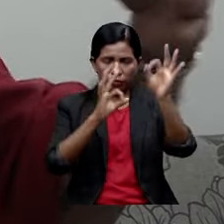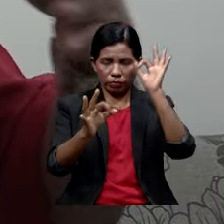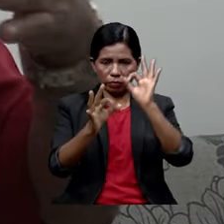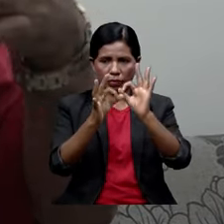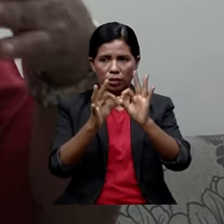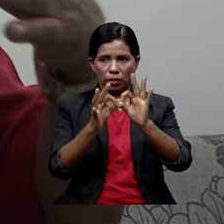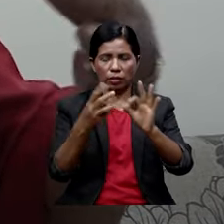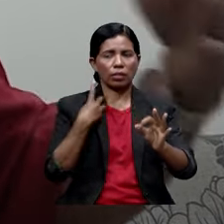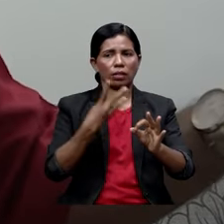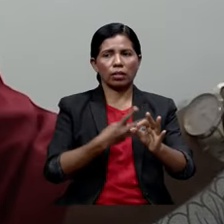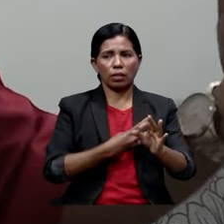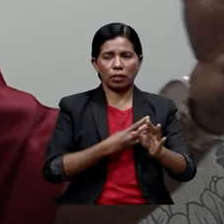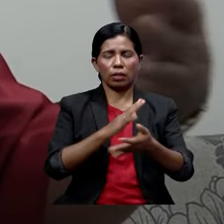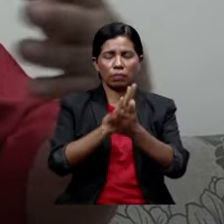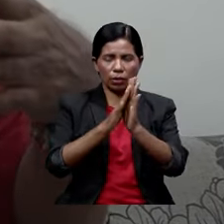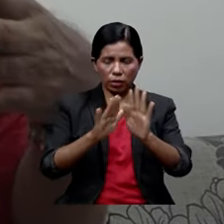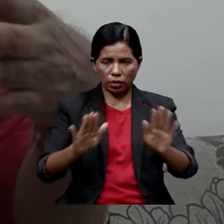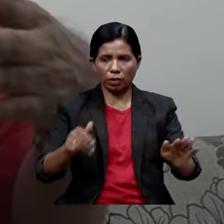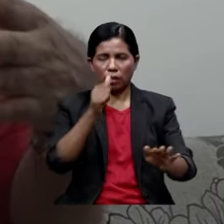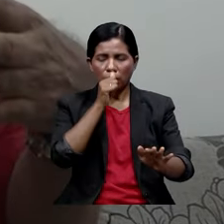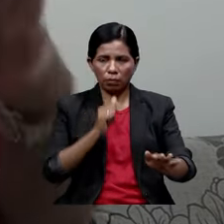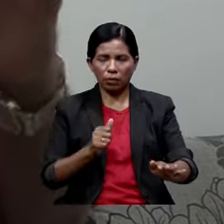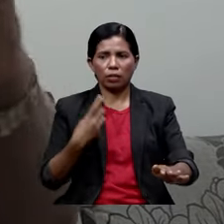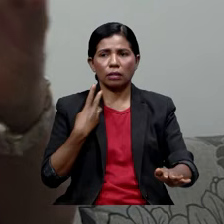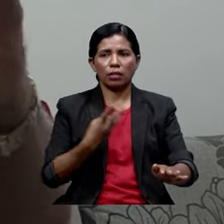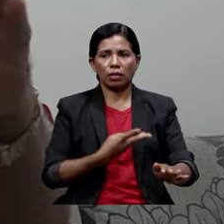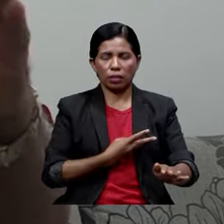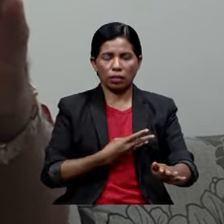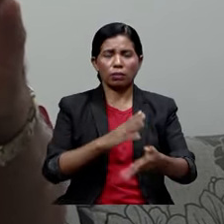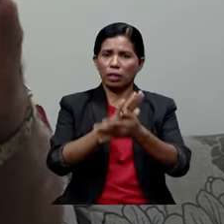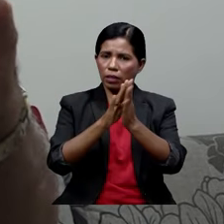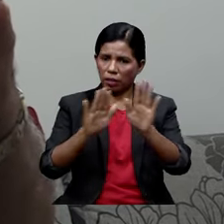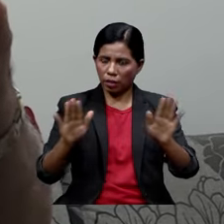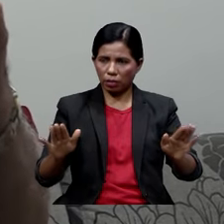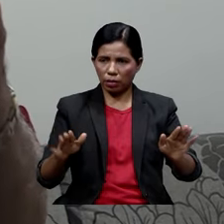Iman kebudayaan pasak kebudayaan penuh damai